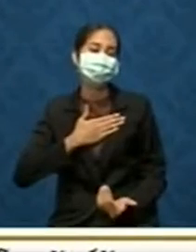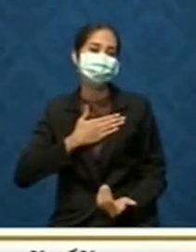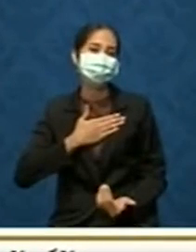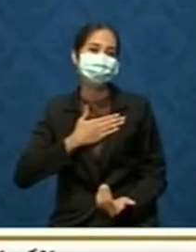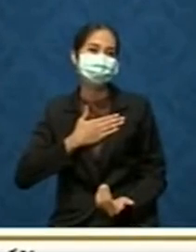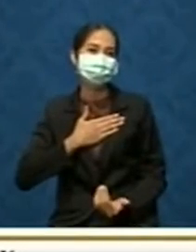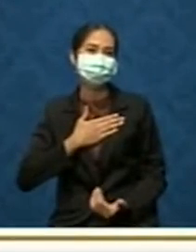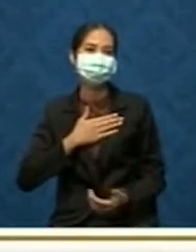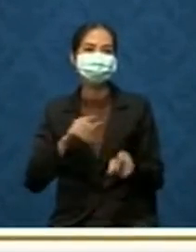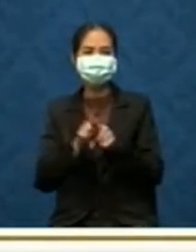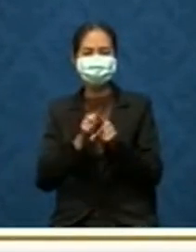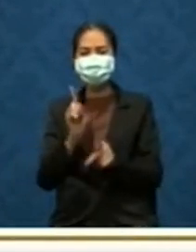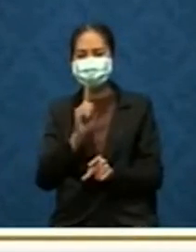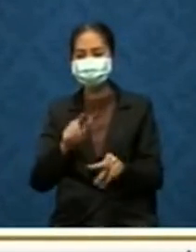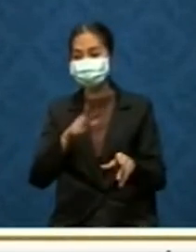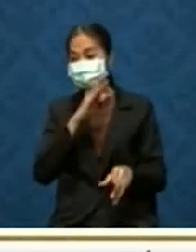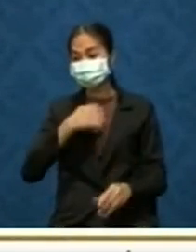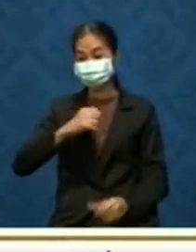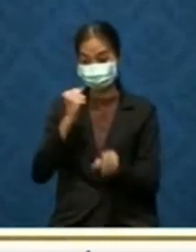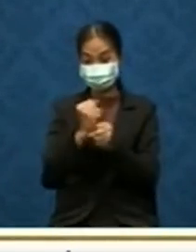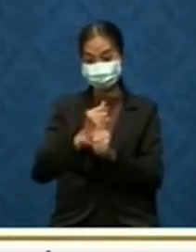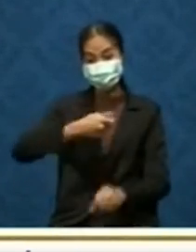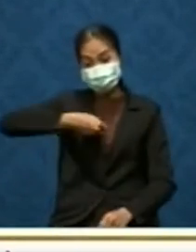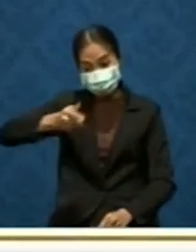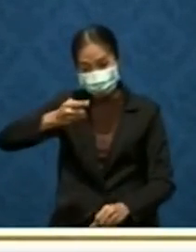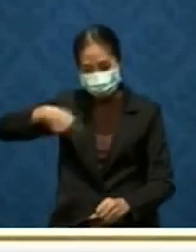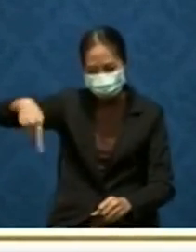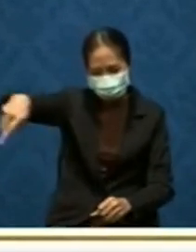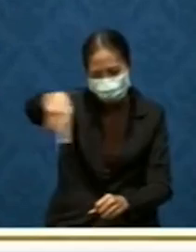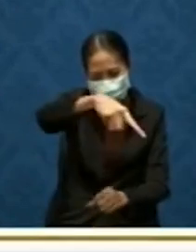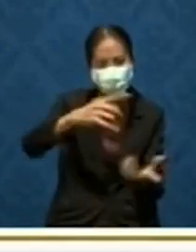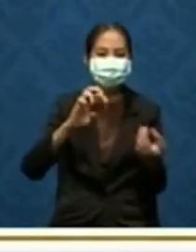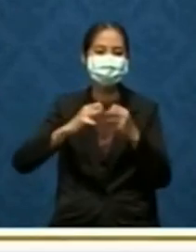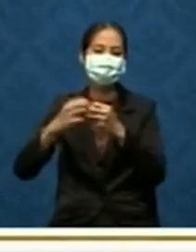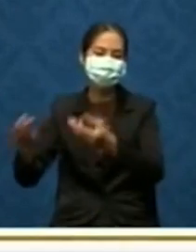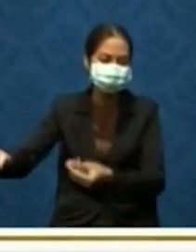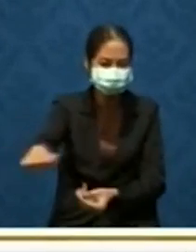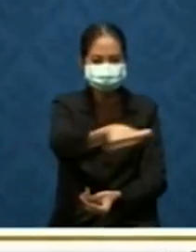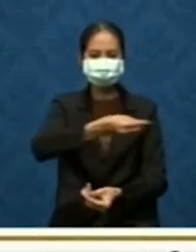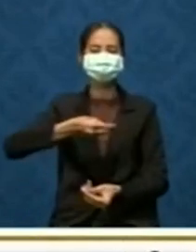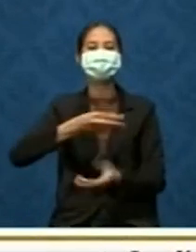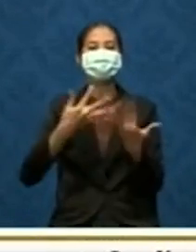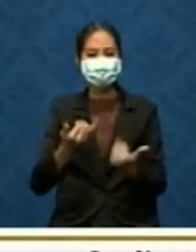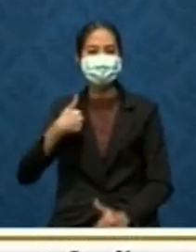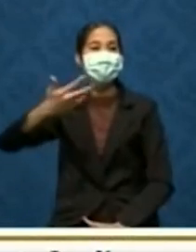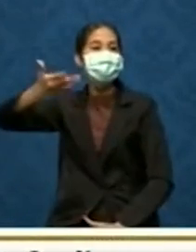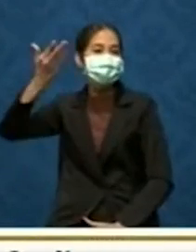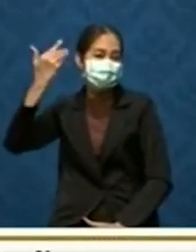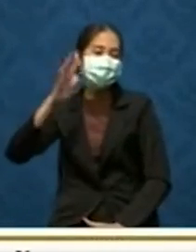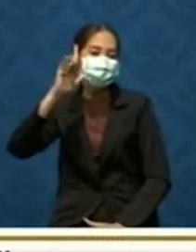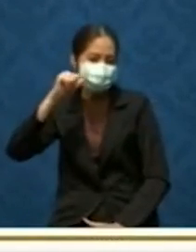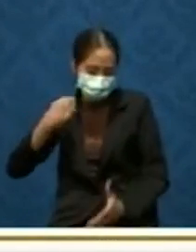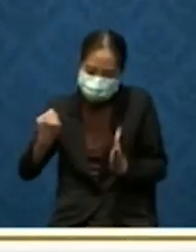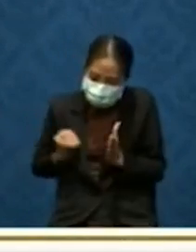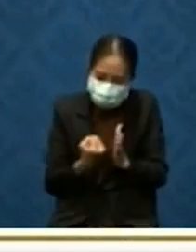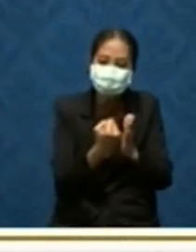บูมเมอแรงปลาออกไปมันกลับมาหาเรานะครับผู้แทนราษฎรอยู่ในทุกคนนี้มีคุณพ่อคุณแม่ที่สู้มาก่อนมีเราที่กำลังสู้